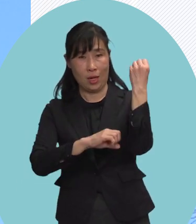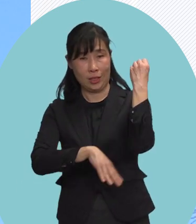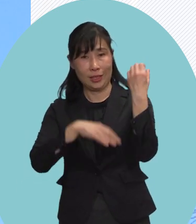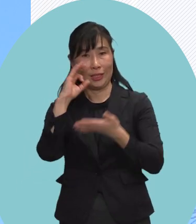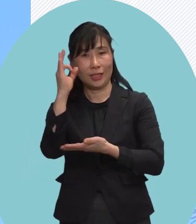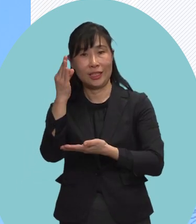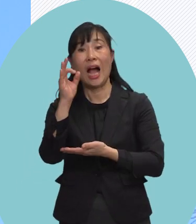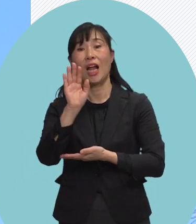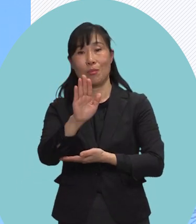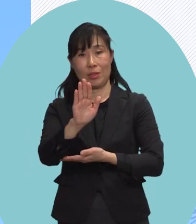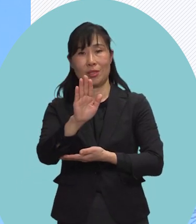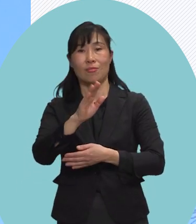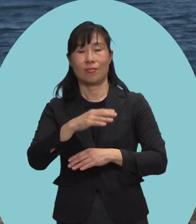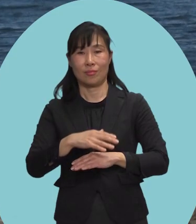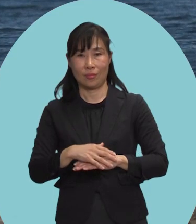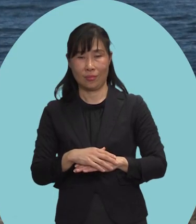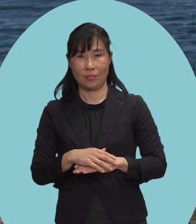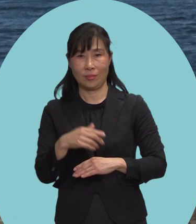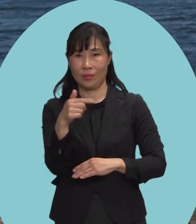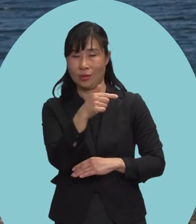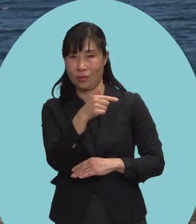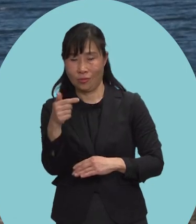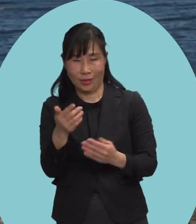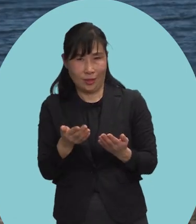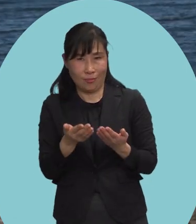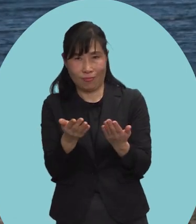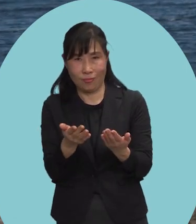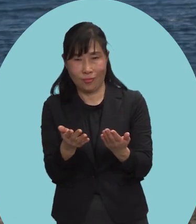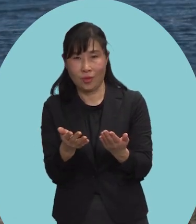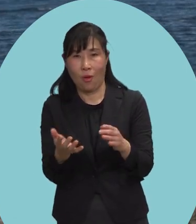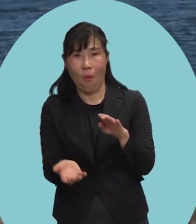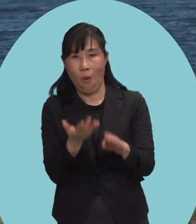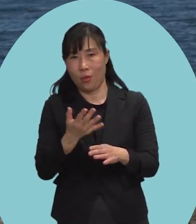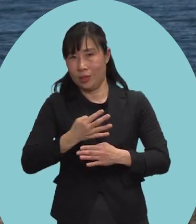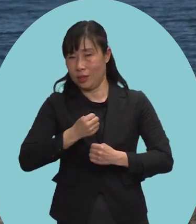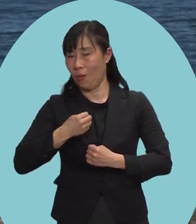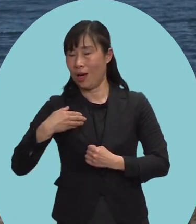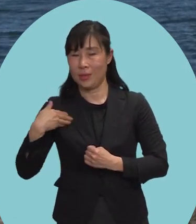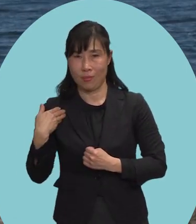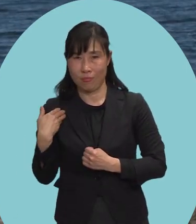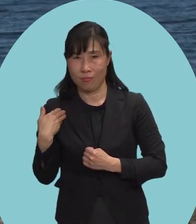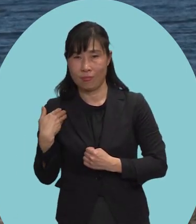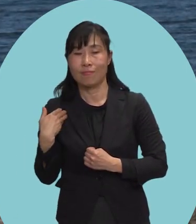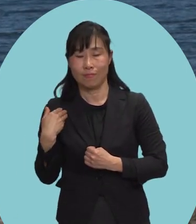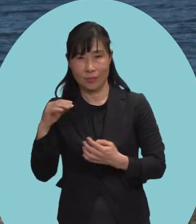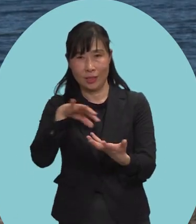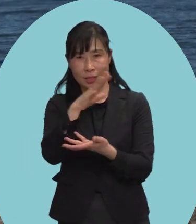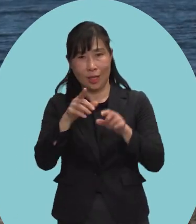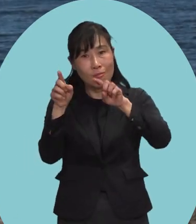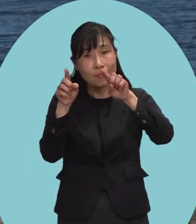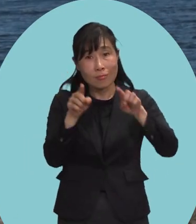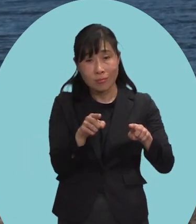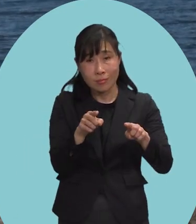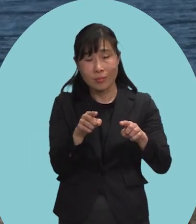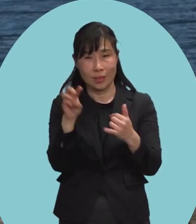を用意しています。大地震はいつ起こるか分かりません。被害を最